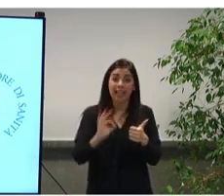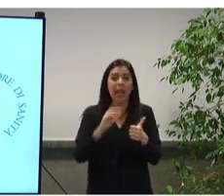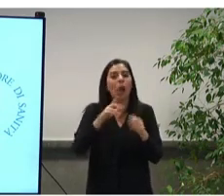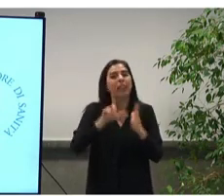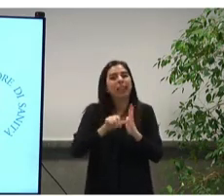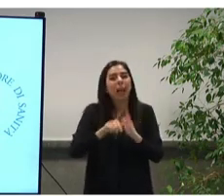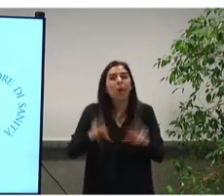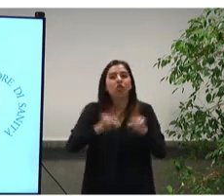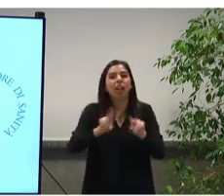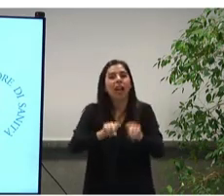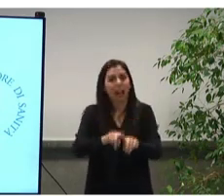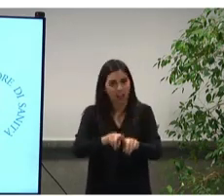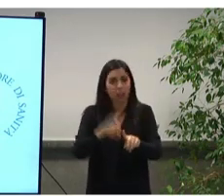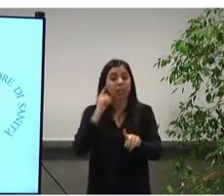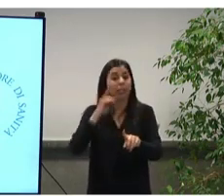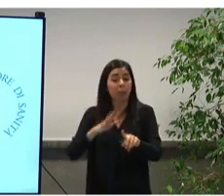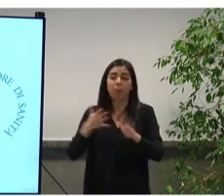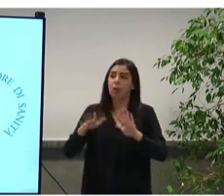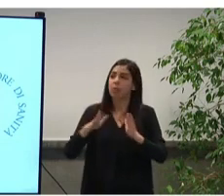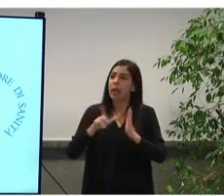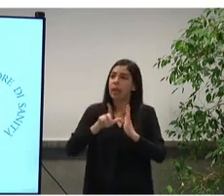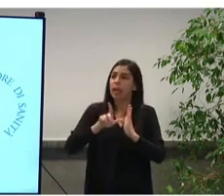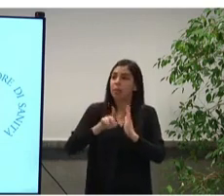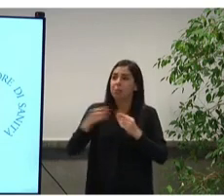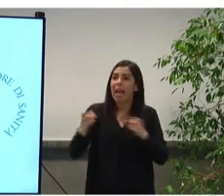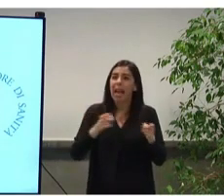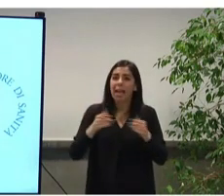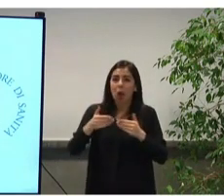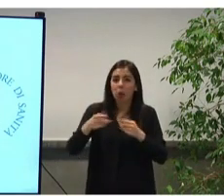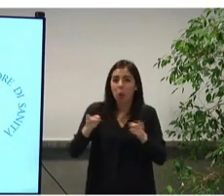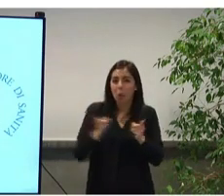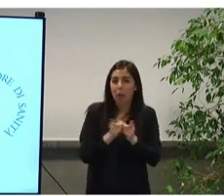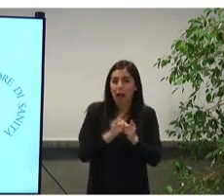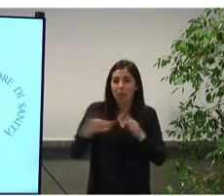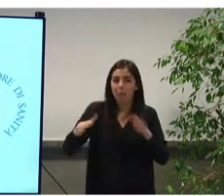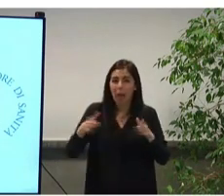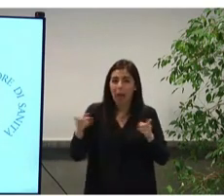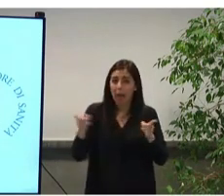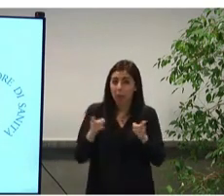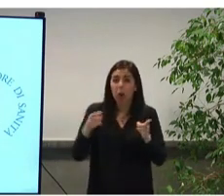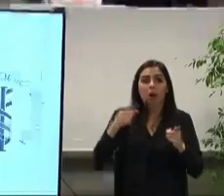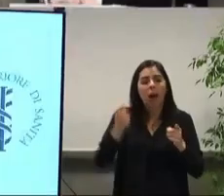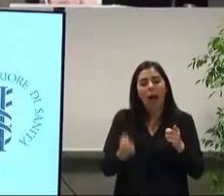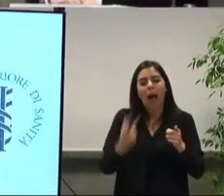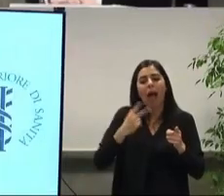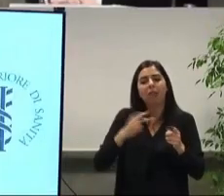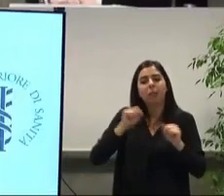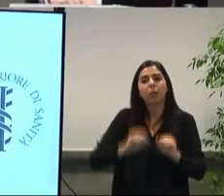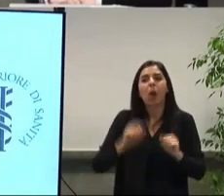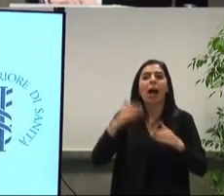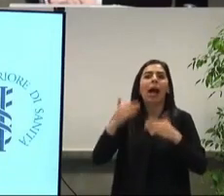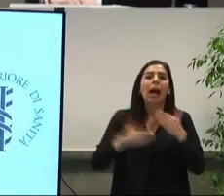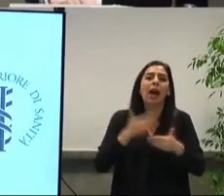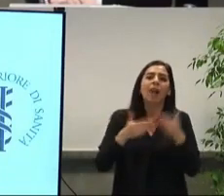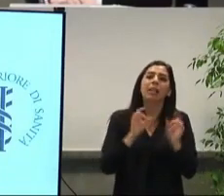noi sappiamo almeno nel breve medio periodo dire come crescerà o decrescerà